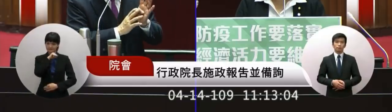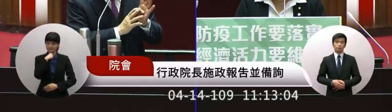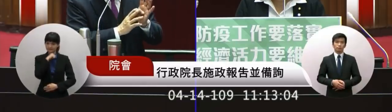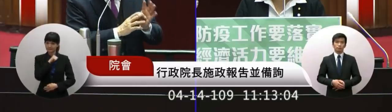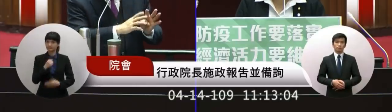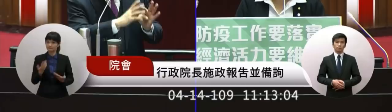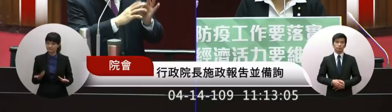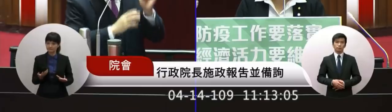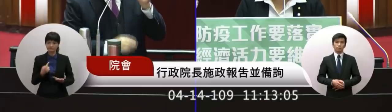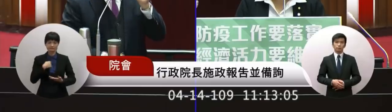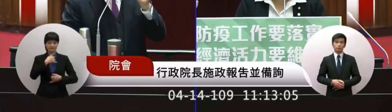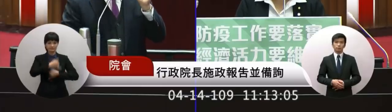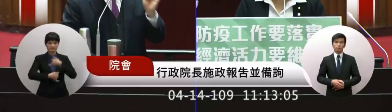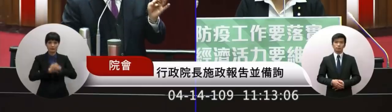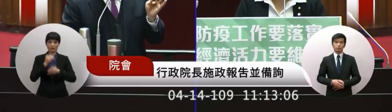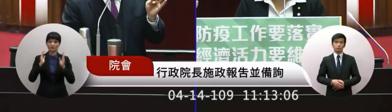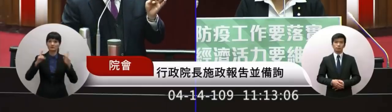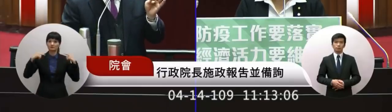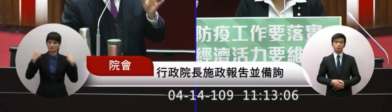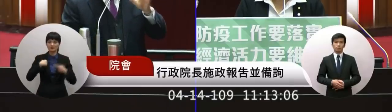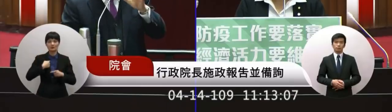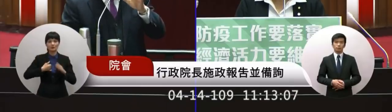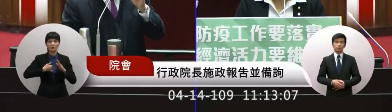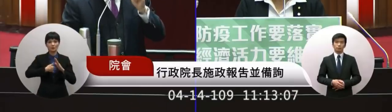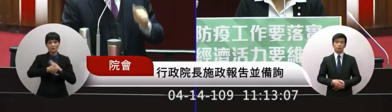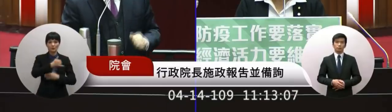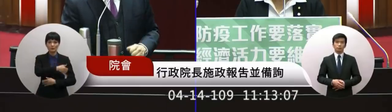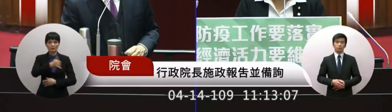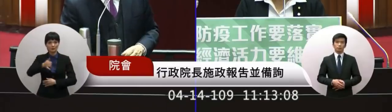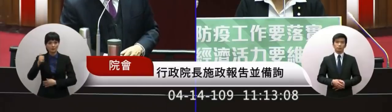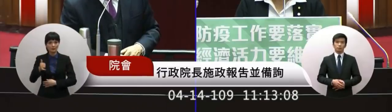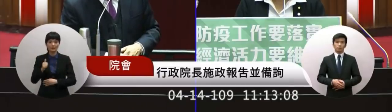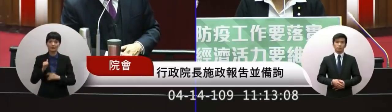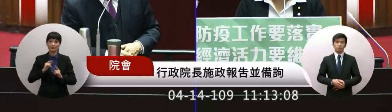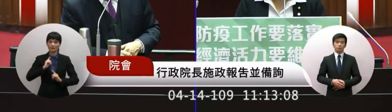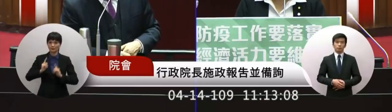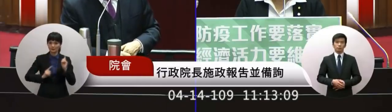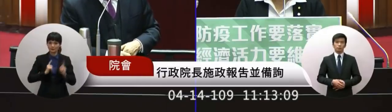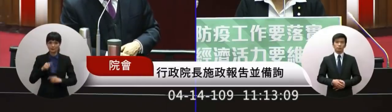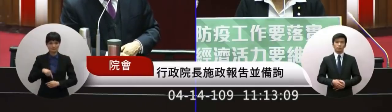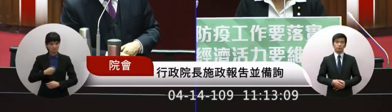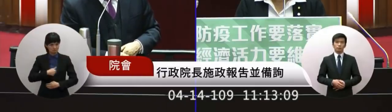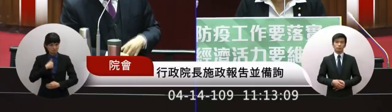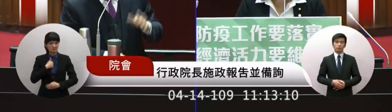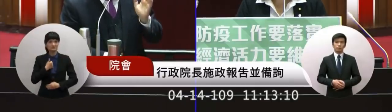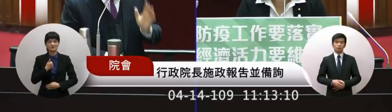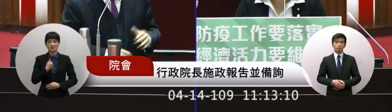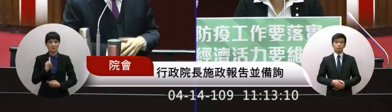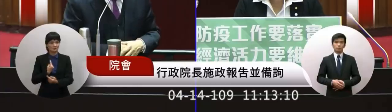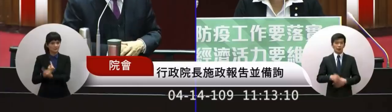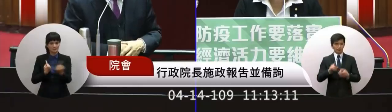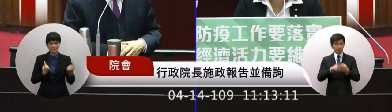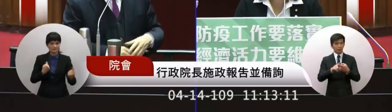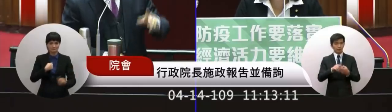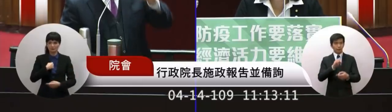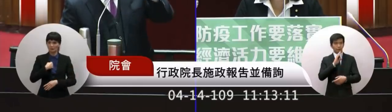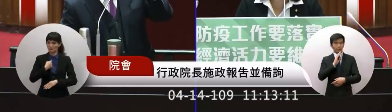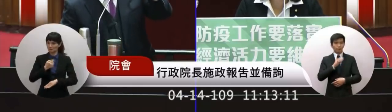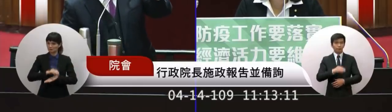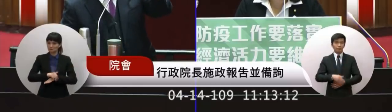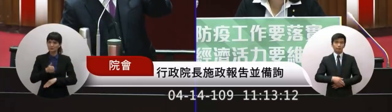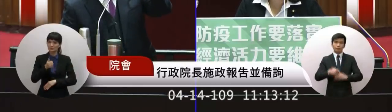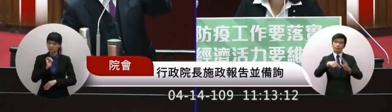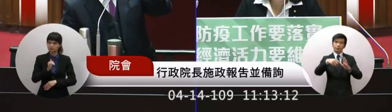常性化自由活動的國家很可貴很難靈難靈可貴